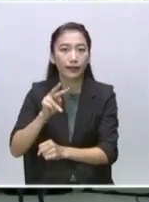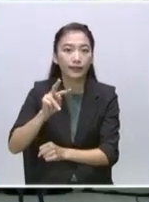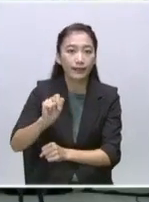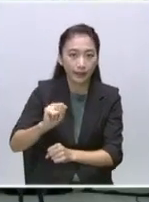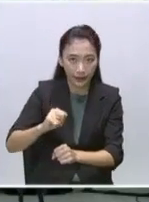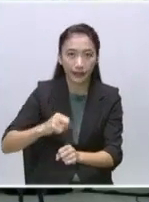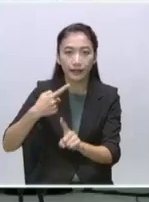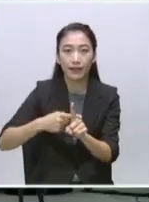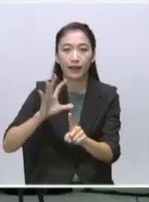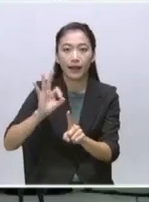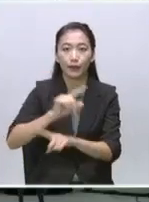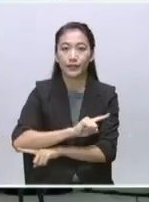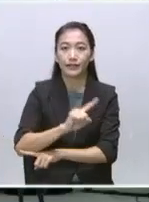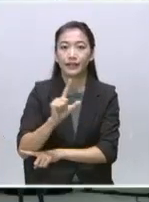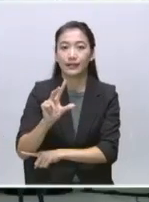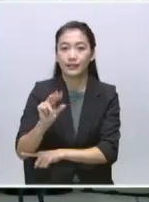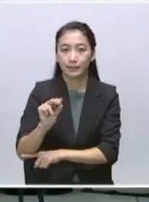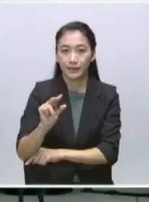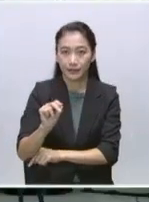วลา15นาฬิกาครับ